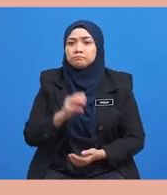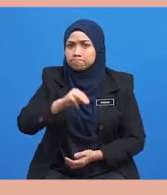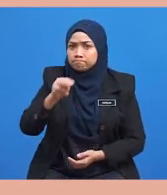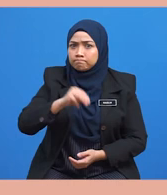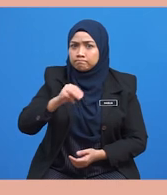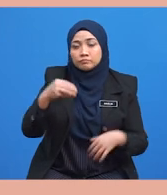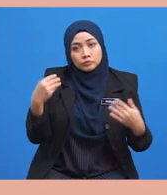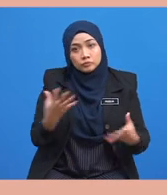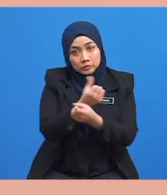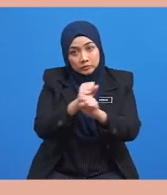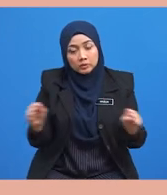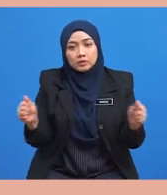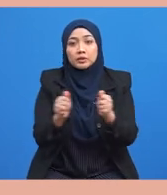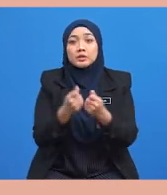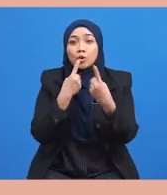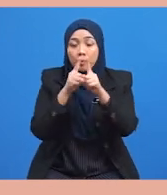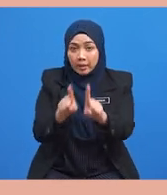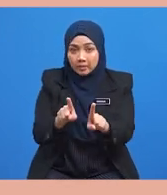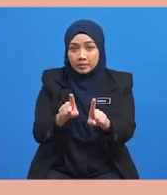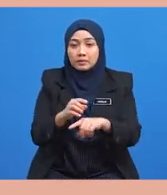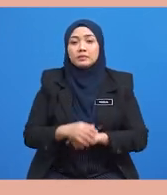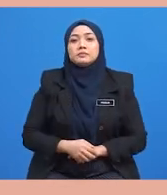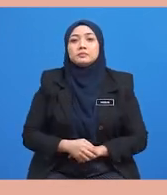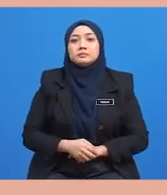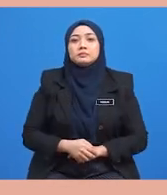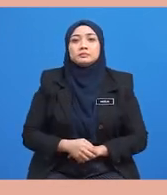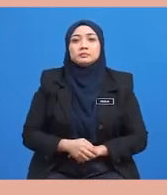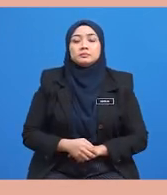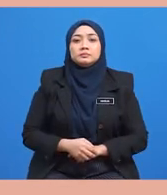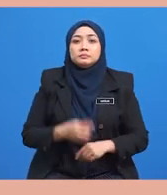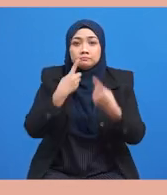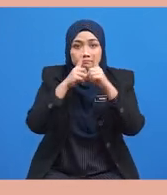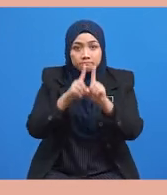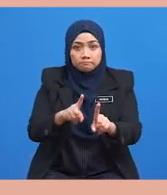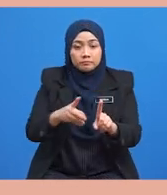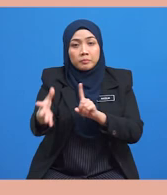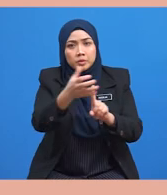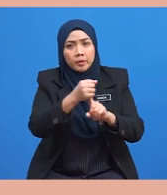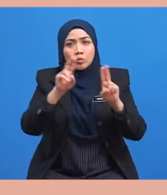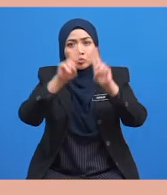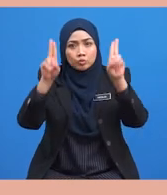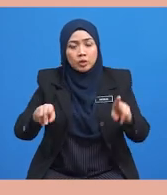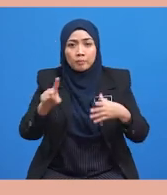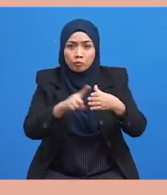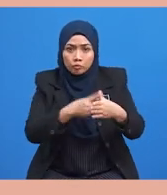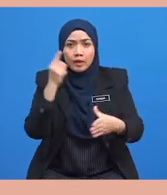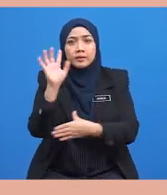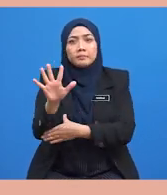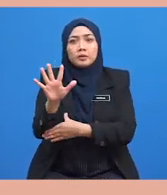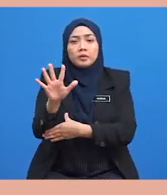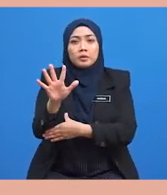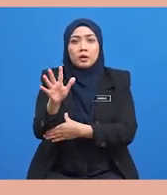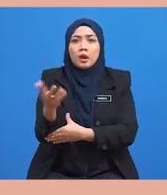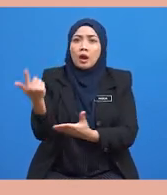Murid-murid telah bersedia dengan jawapan? Didapati bahawa pencapaian ujian bulan Mei adalah